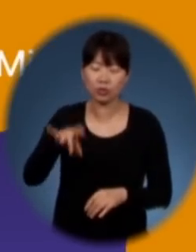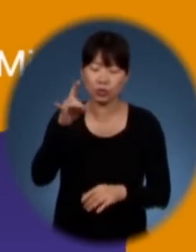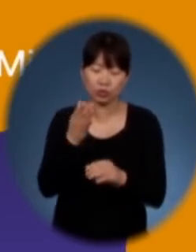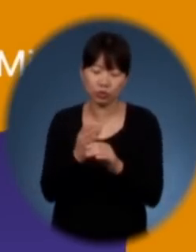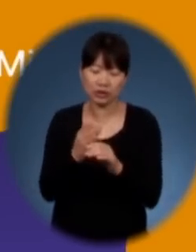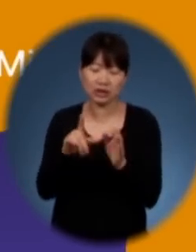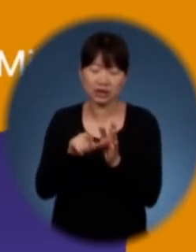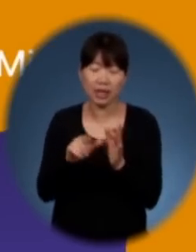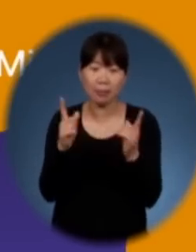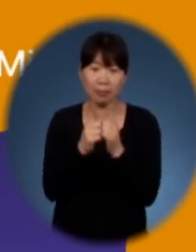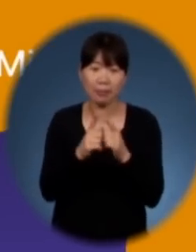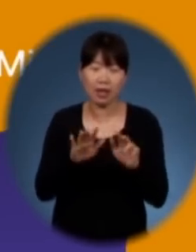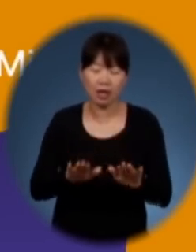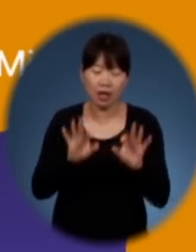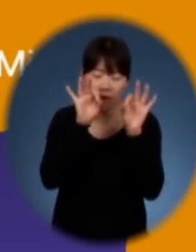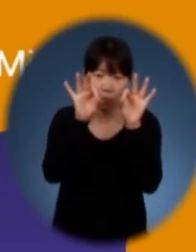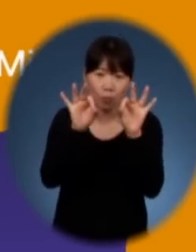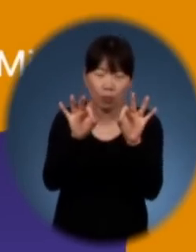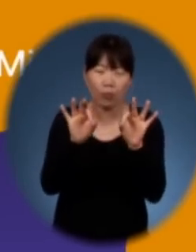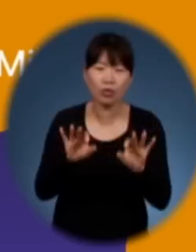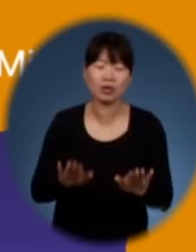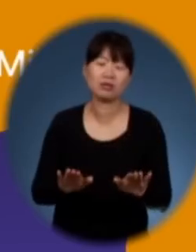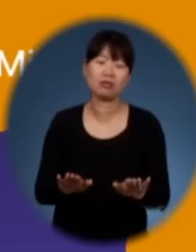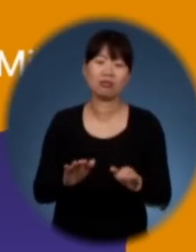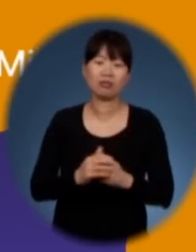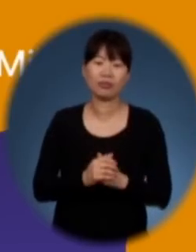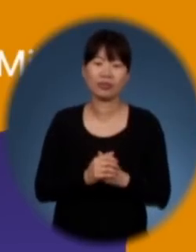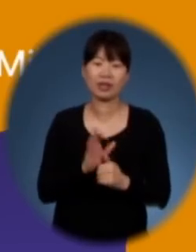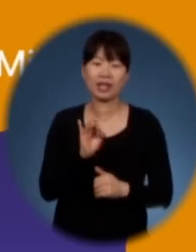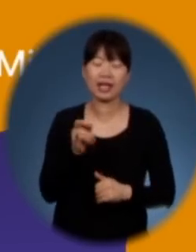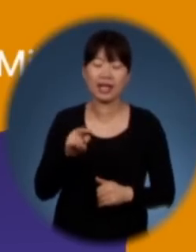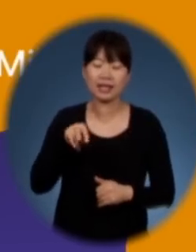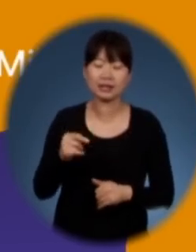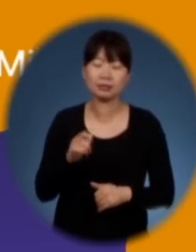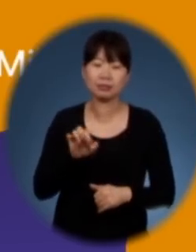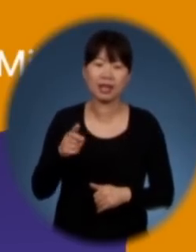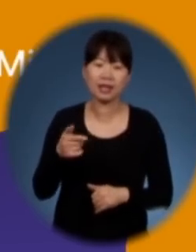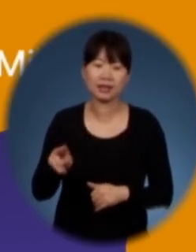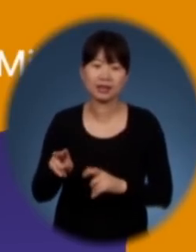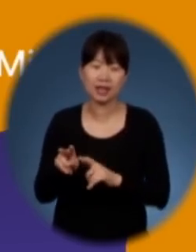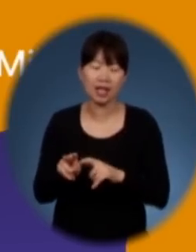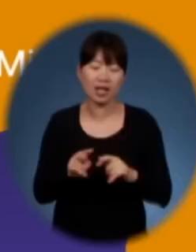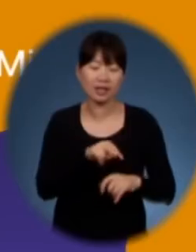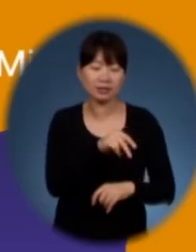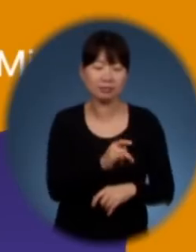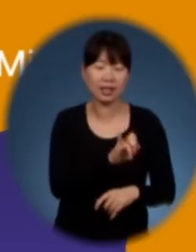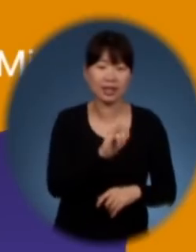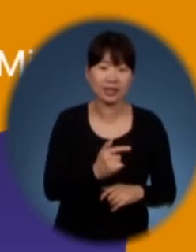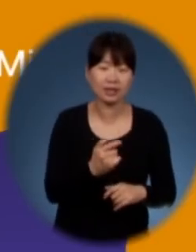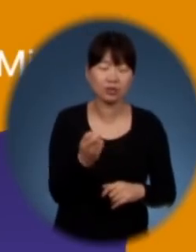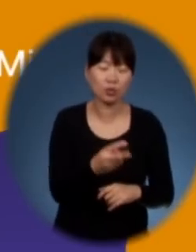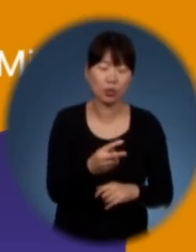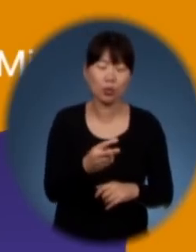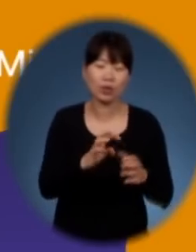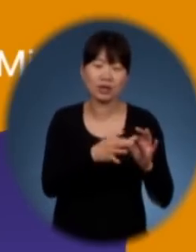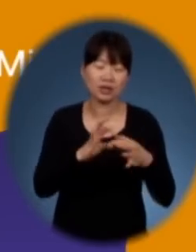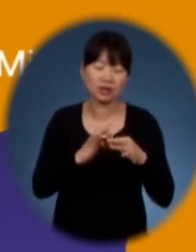됐을 때는요 보시는 것처럼 이렇게 에스파니아 그러니까 스페인과 그리스를 모두 차지하게